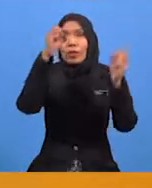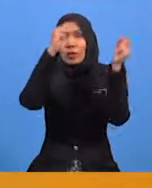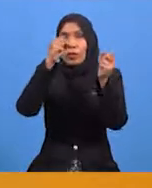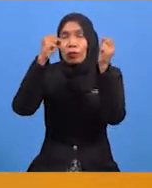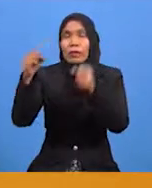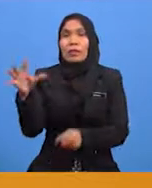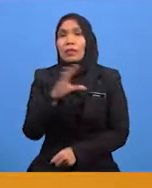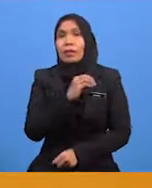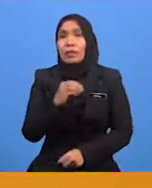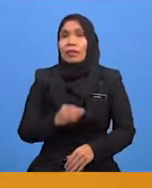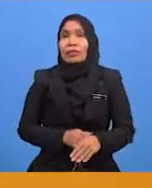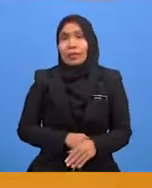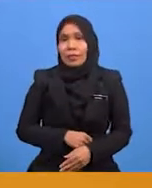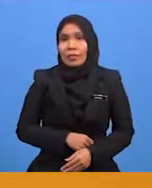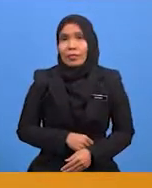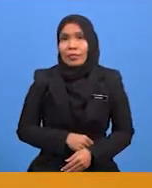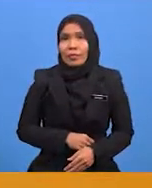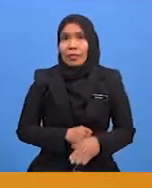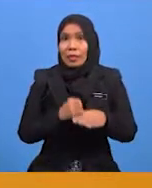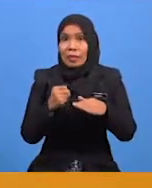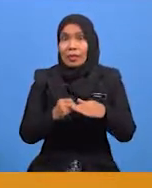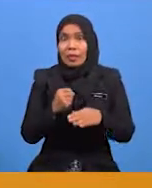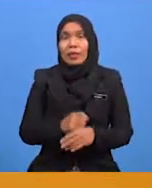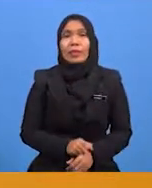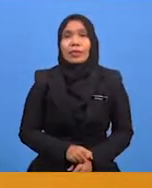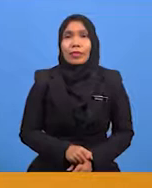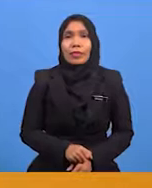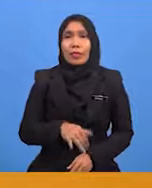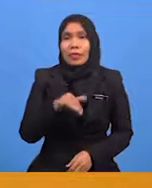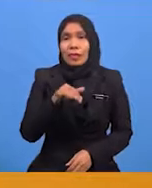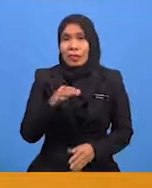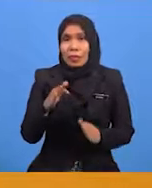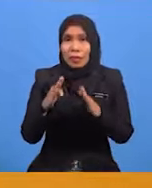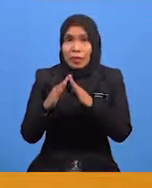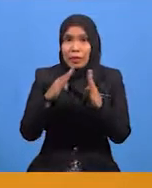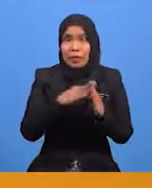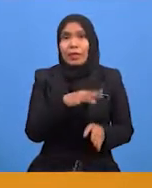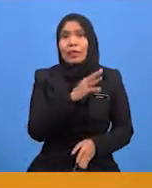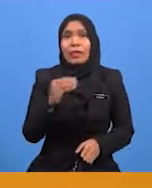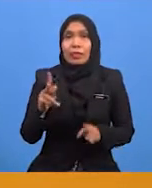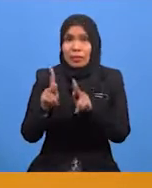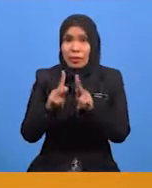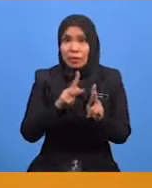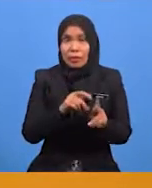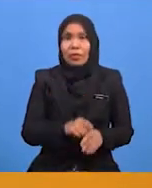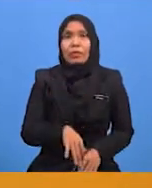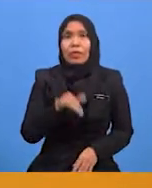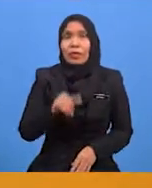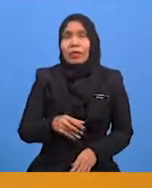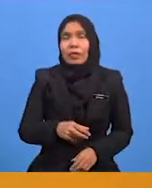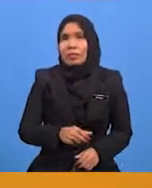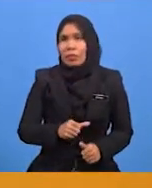persekitaran bandar dan kampung jauh berbeza, penyajak berharap